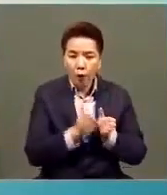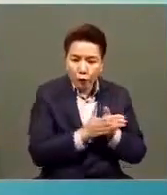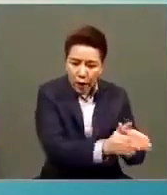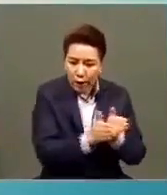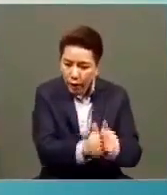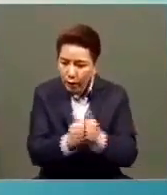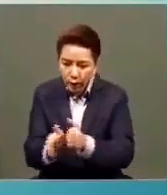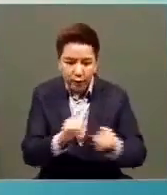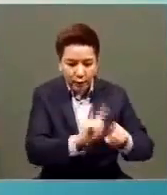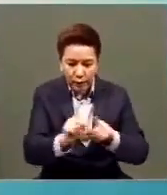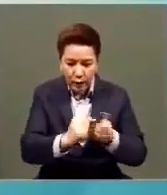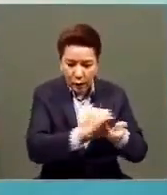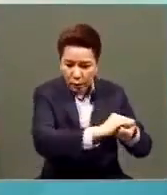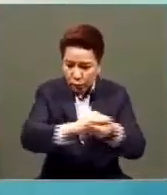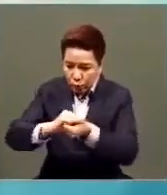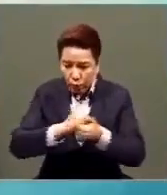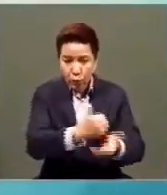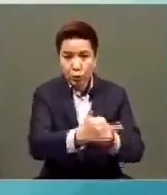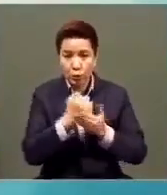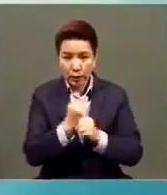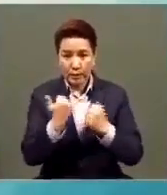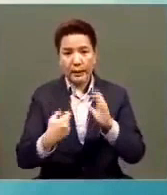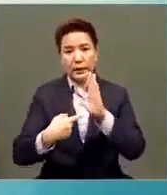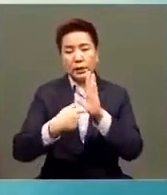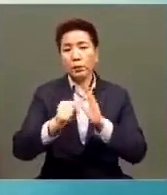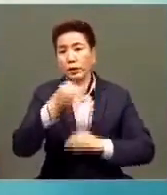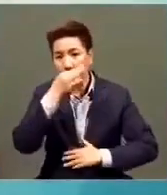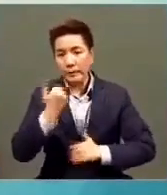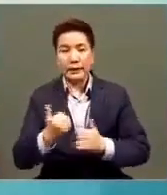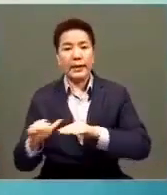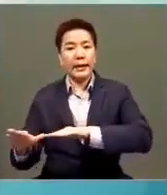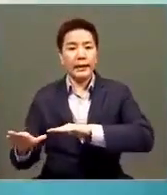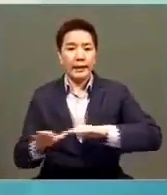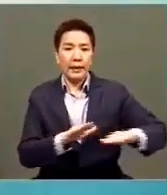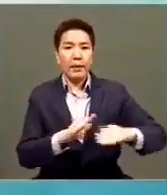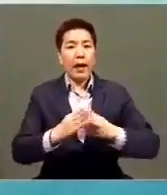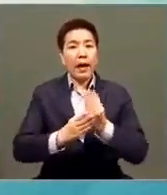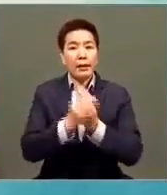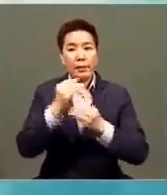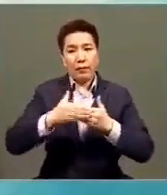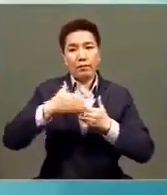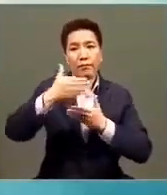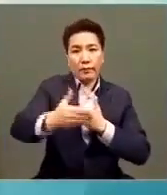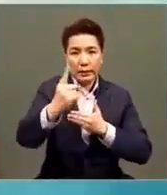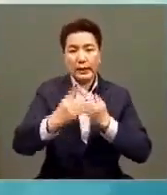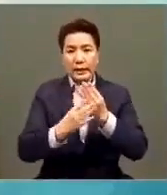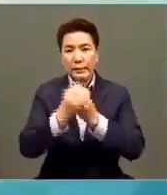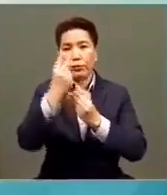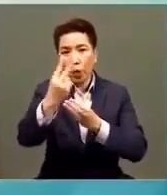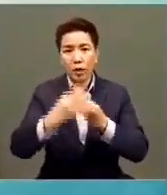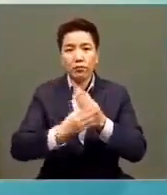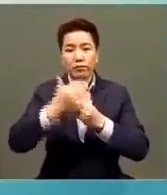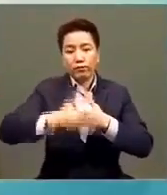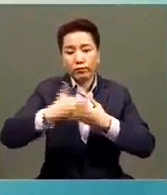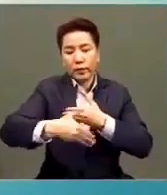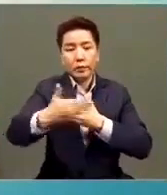ส่วนในส่วนของสมุทรสาครเนี่ยนะคะมีการเตรียมความพร้อมไปในอาทิตย์ข้างหน้าอีก2อาทิตย์ข้างหน้าด้วยหมาย